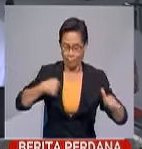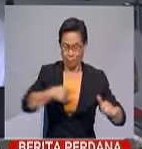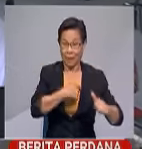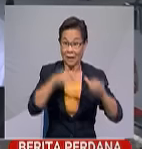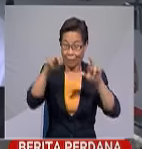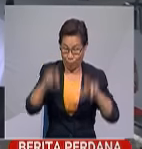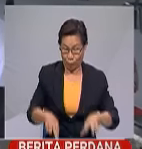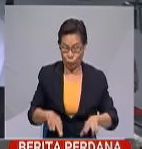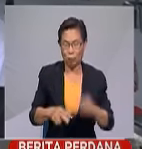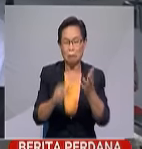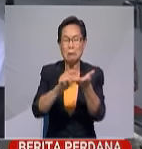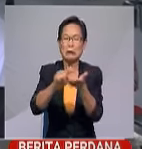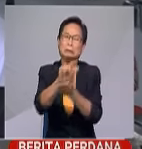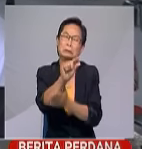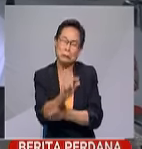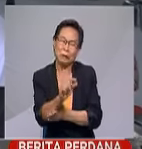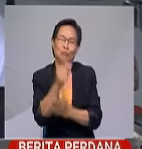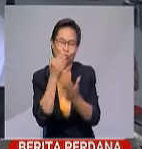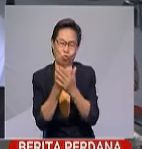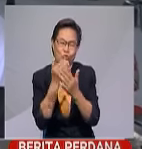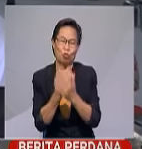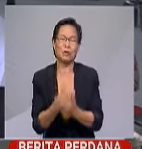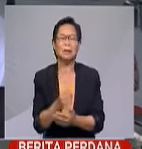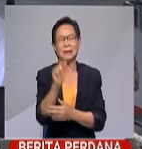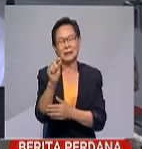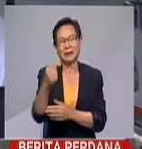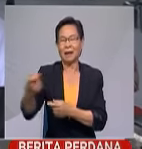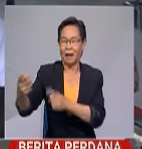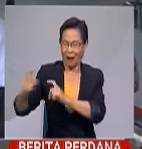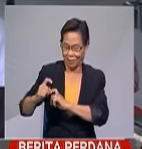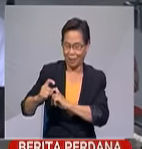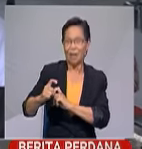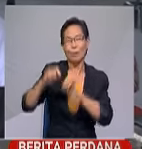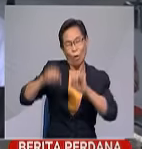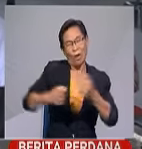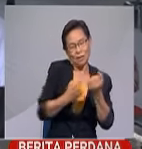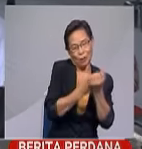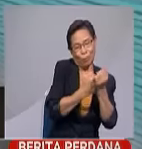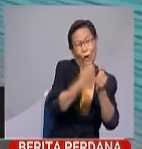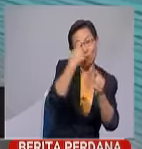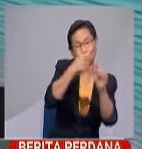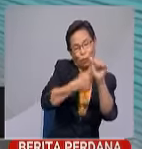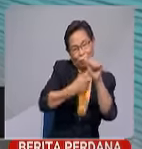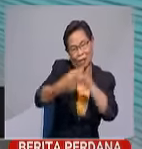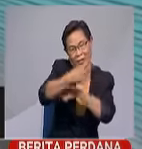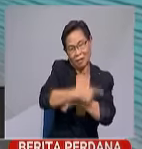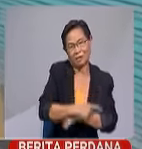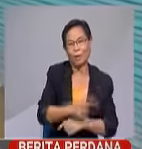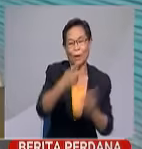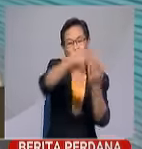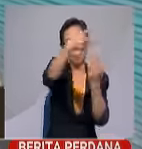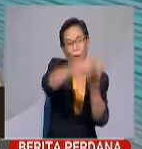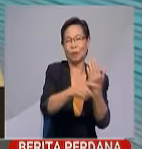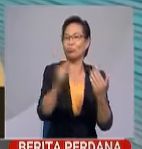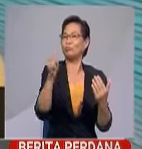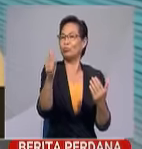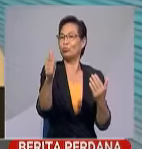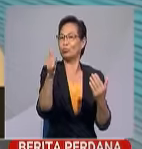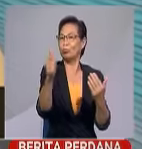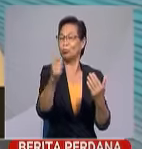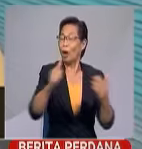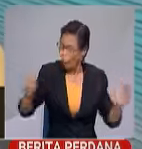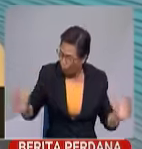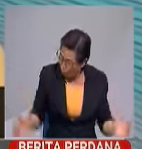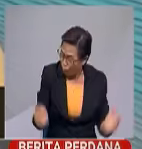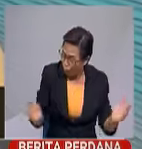pendapatan. Mungkin walaupun sedikit, kami bilang bolehlah menampung untuk harian. Ya, satu inisiatif yang bagus untuk menggalakkan lebih